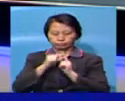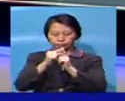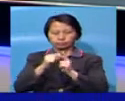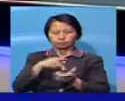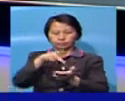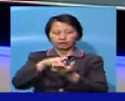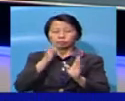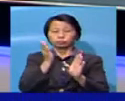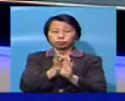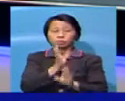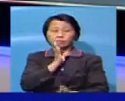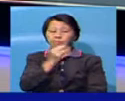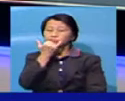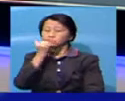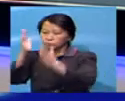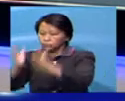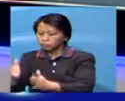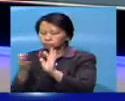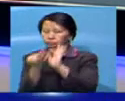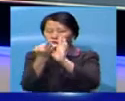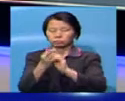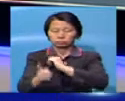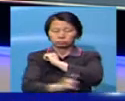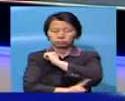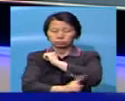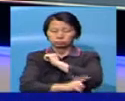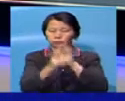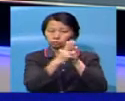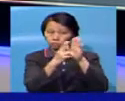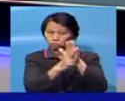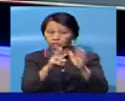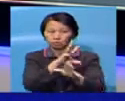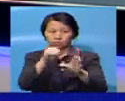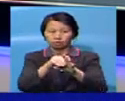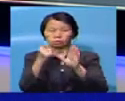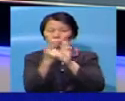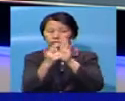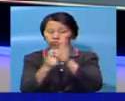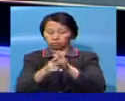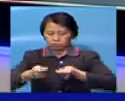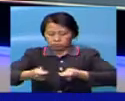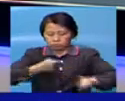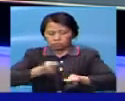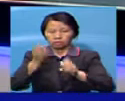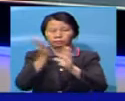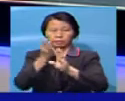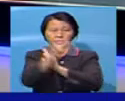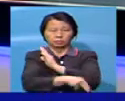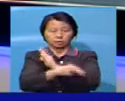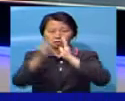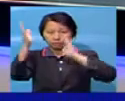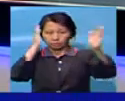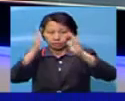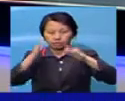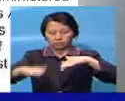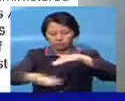Pusat menegaskan pesalah akan berdepan dengan tindakan undang-undang, termasuk undang-undang yang ditadbir oleh Bank Negara Malaysia.